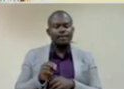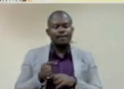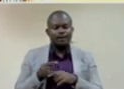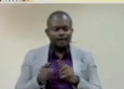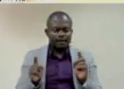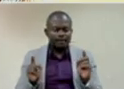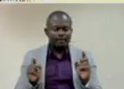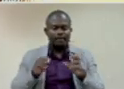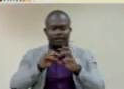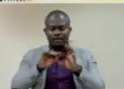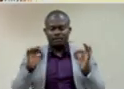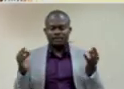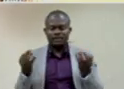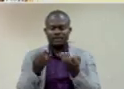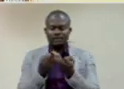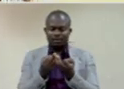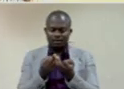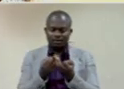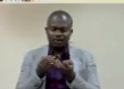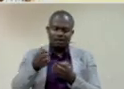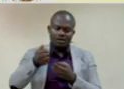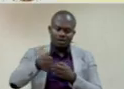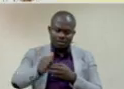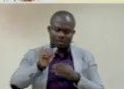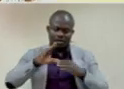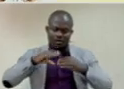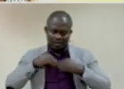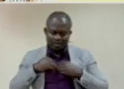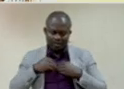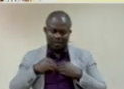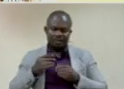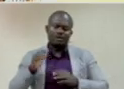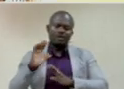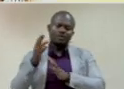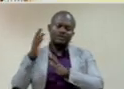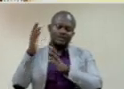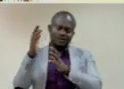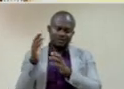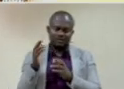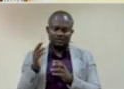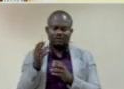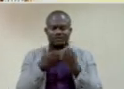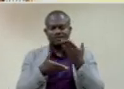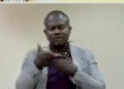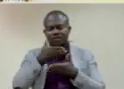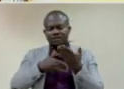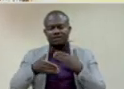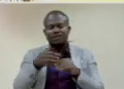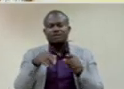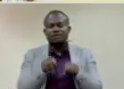ariko mu miryango bo bemerewe kwizihiza umuganura wo gusabana